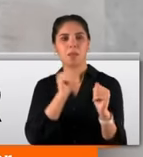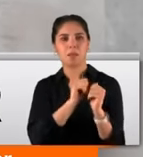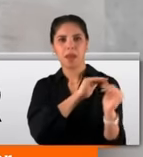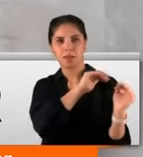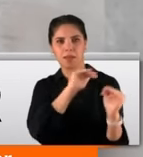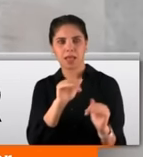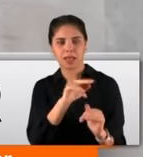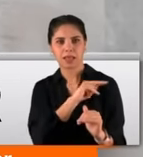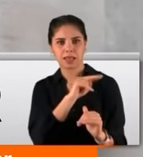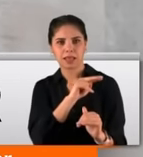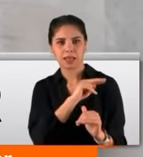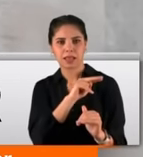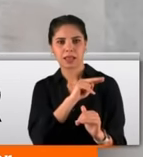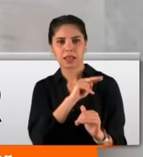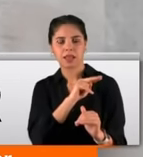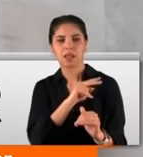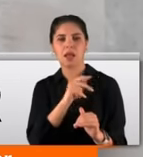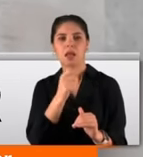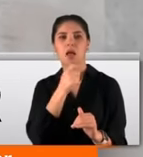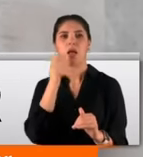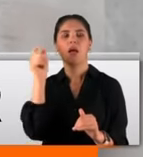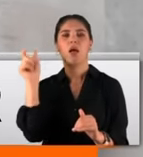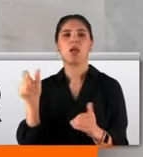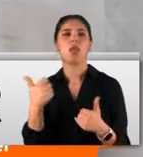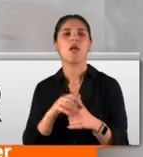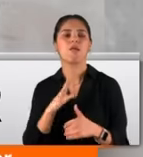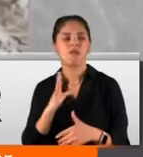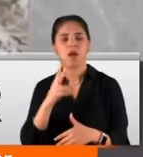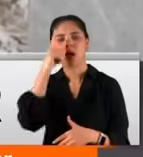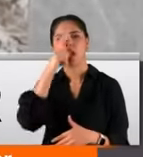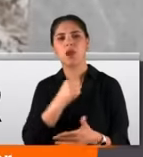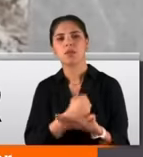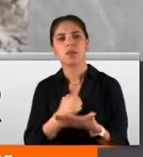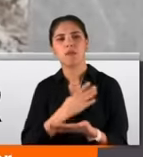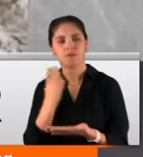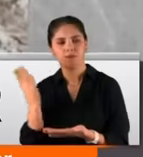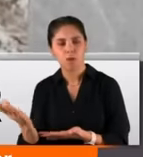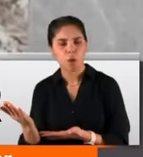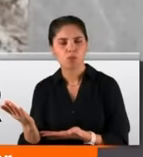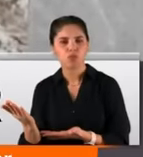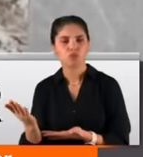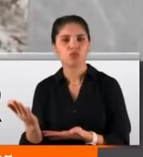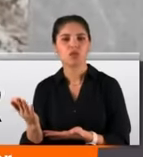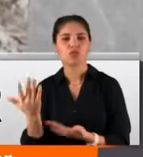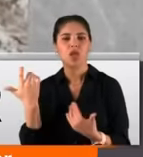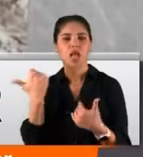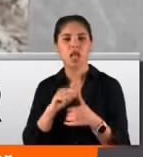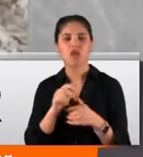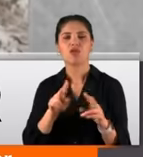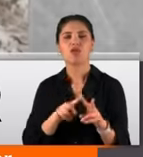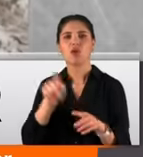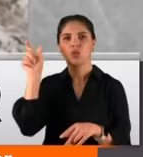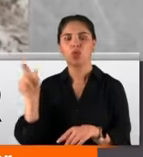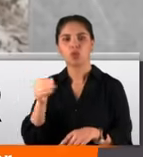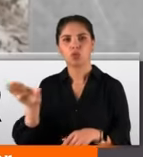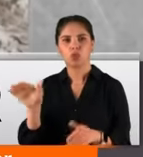Onlar gelince aslında bu adam hala evliymiş. Yani resmi nikahlı evliymiş. Ondan sonra eşi Nurcan Hanım